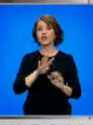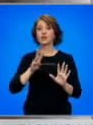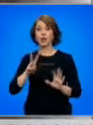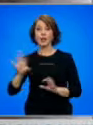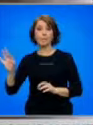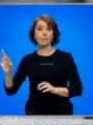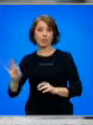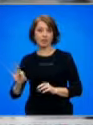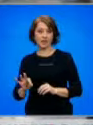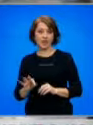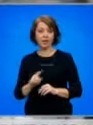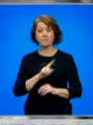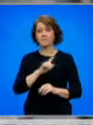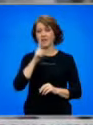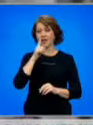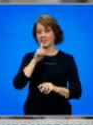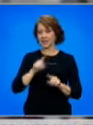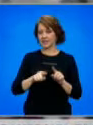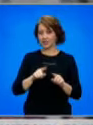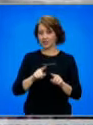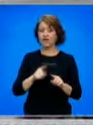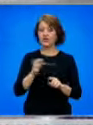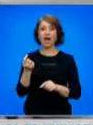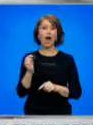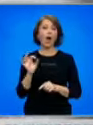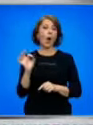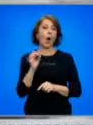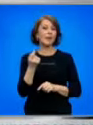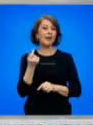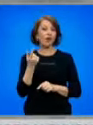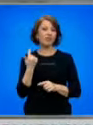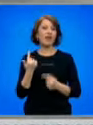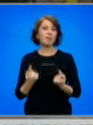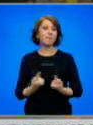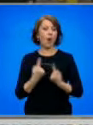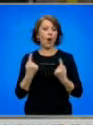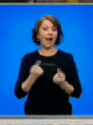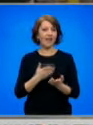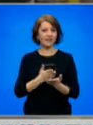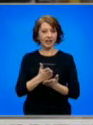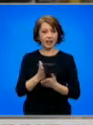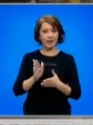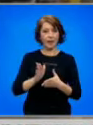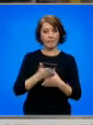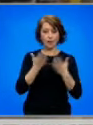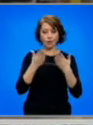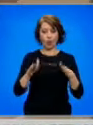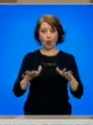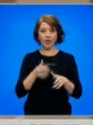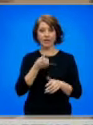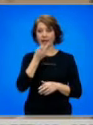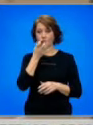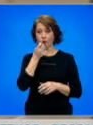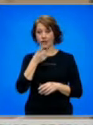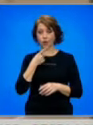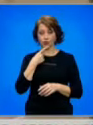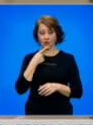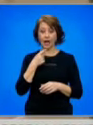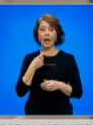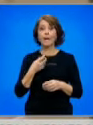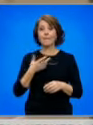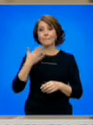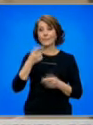948%. Независимо, че Омикрон е по-лег вариант в сравнение с Делта, между Коледа и Нова година в Съединените щати, броя на приетите в